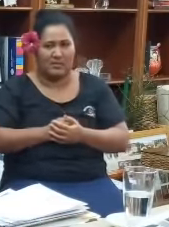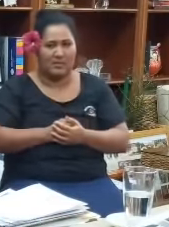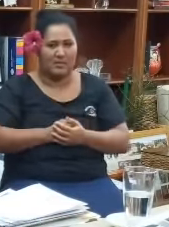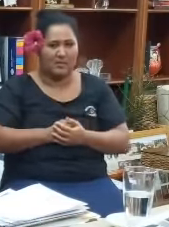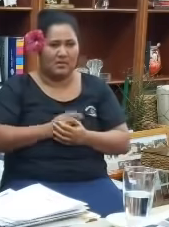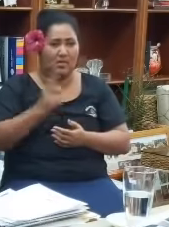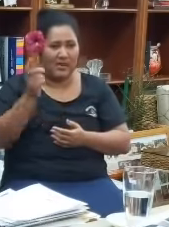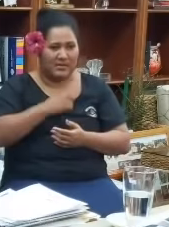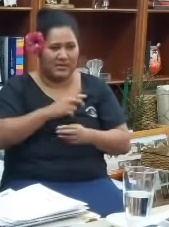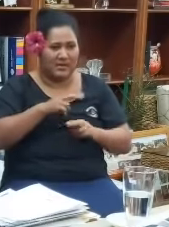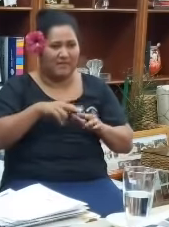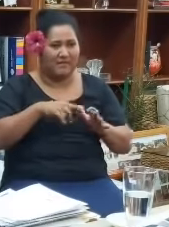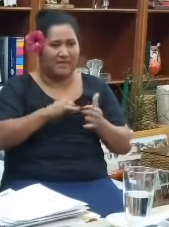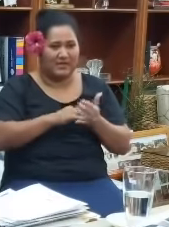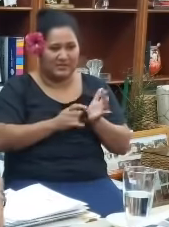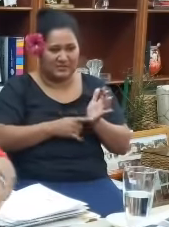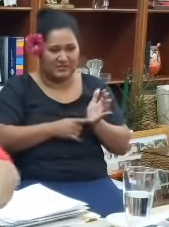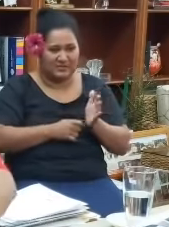fasti.